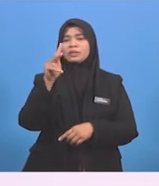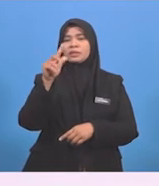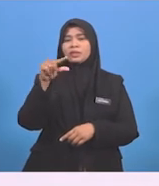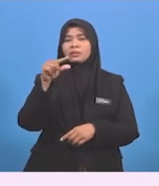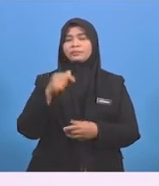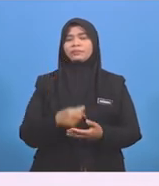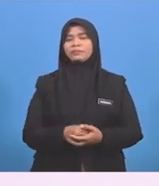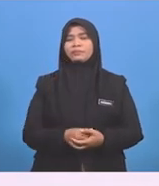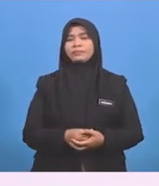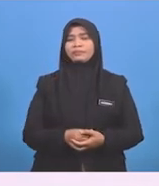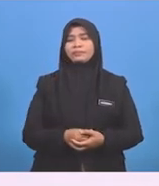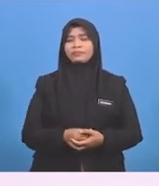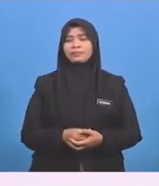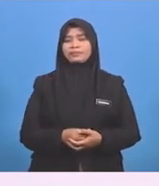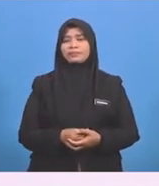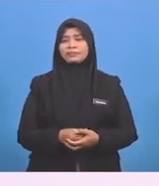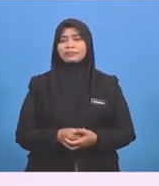kilogram.